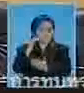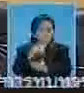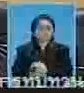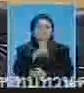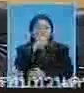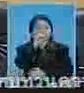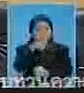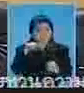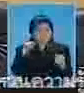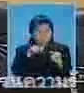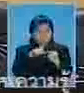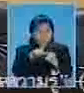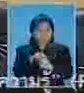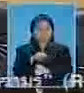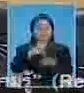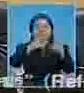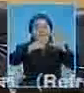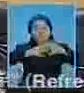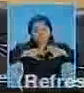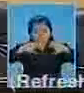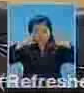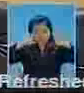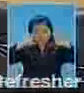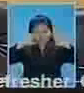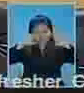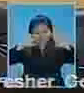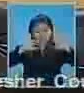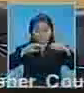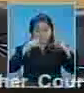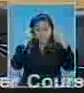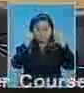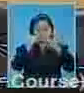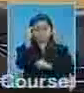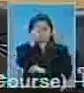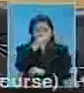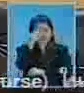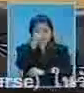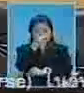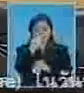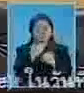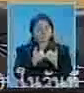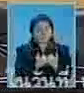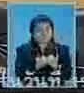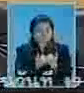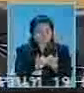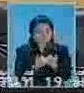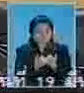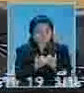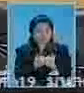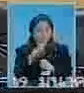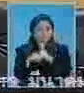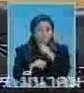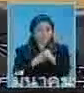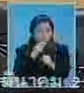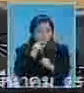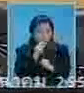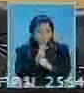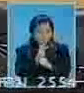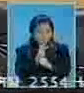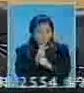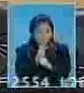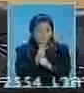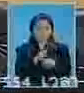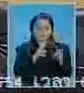างว่ารัฐบาลของท่านนายกรัฐมนตรีอภิสิทธิ์เวชชาชีวะเนี่ยในช่วง2ปี